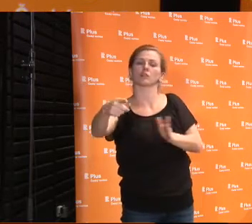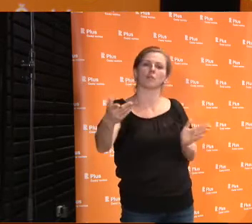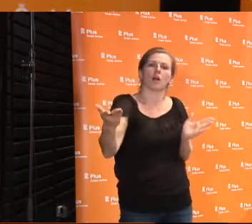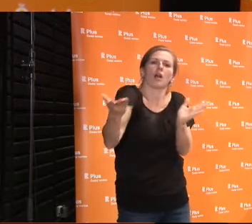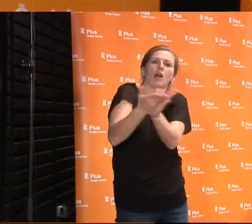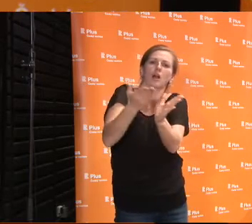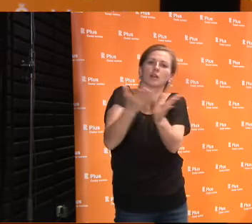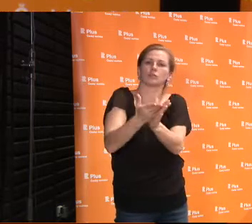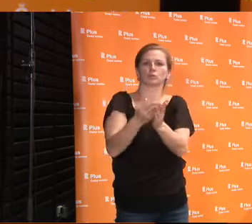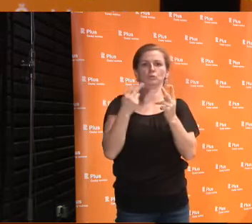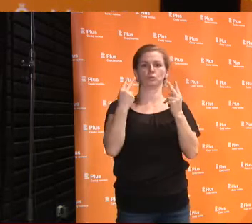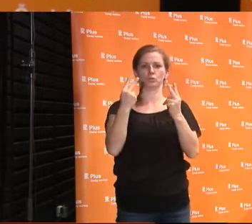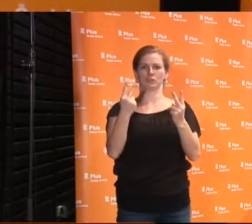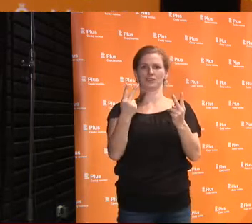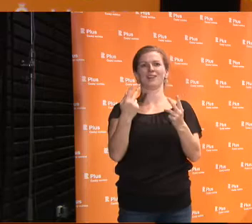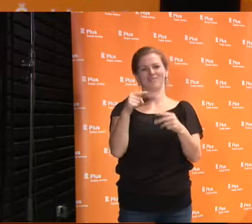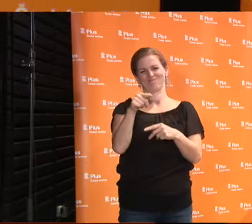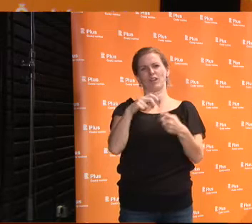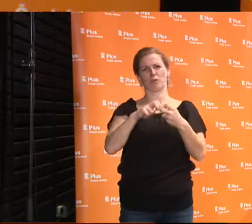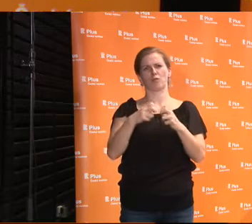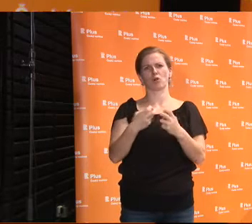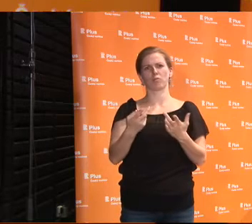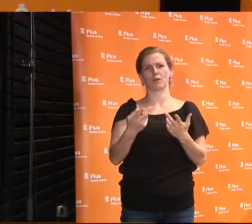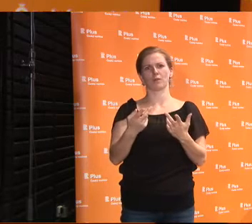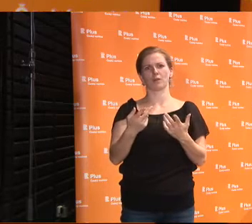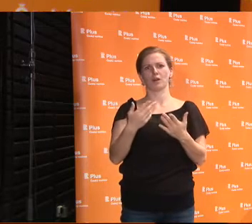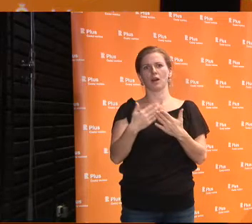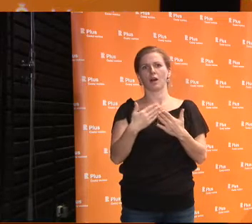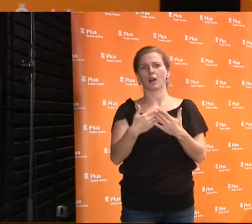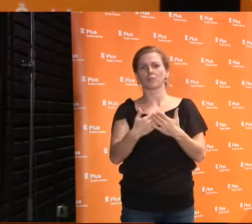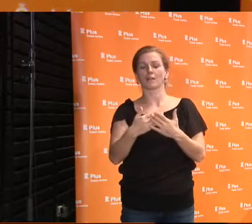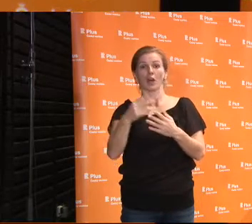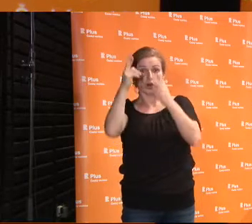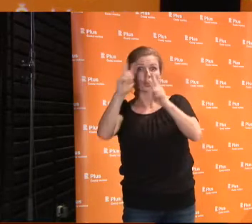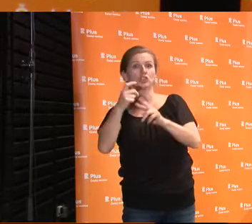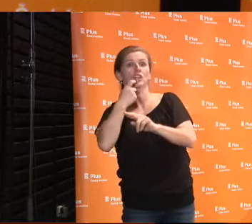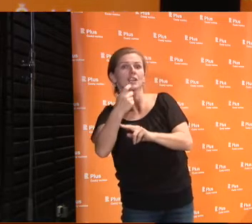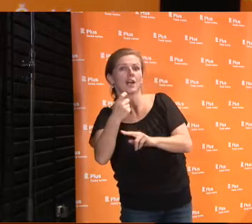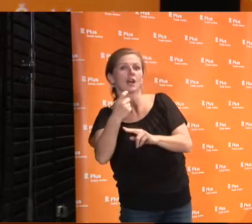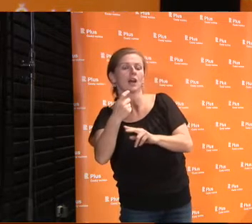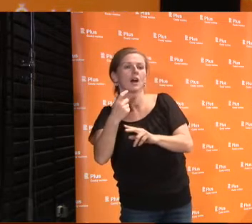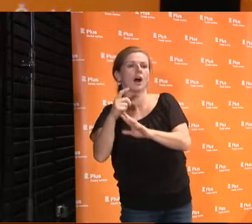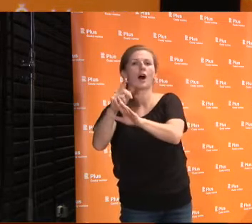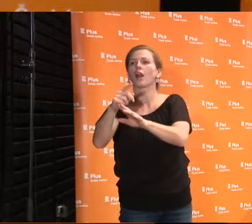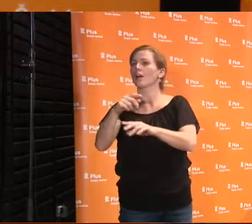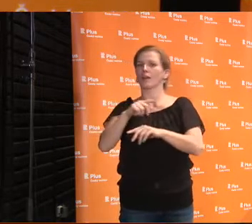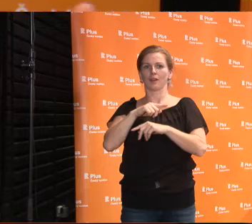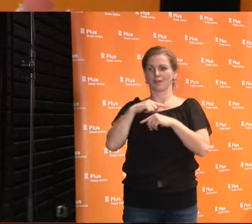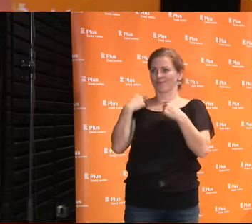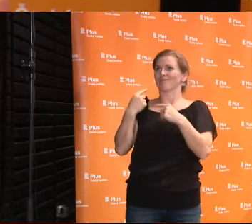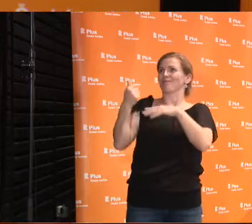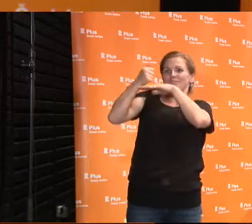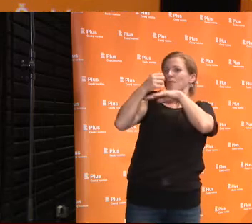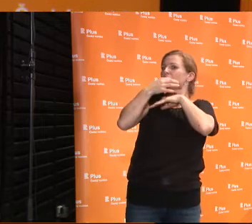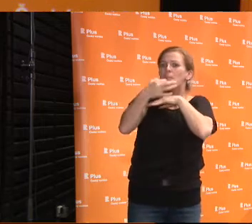vidím velký problém v tom, že vlastně se těch rodičů, kteří takhle přemýšlí, tak se jich nikdo vlastně moc neptá a ten systém s určitou velkou